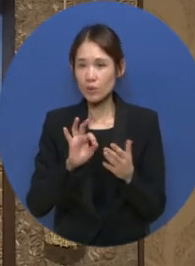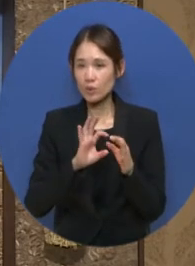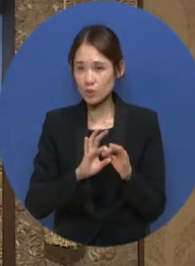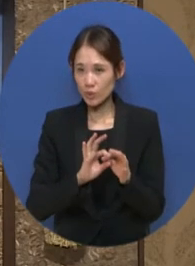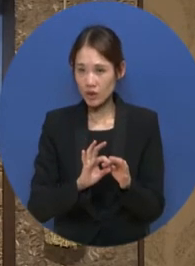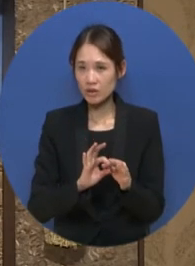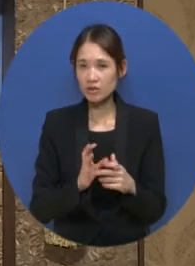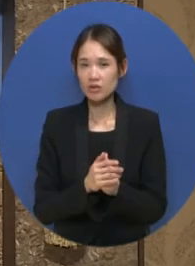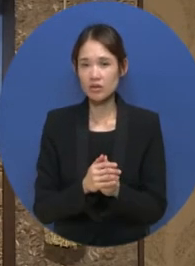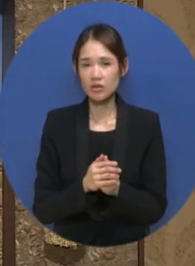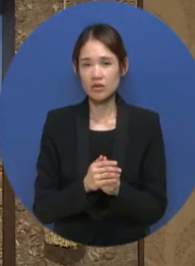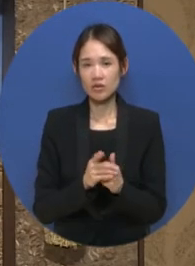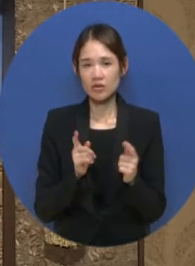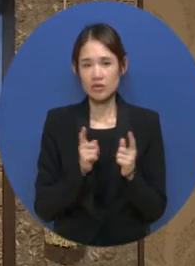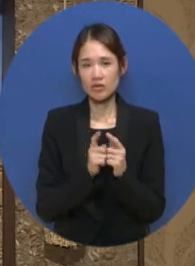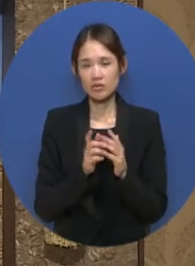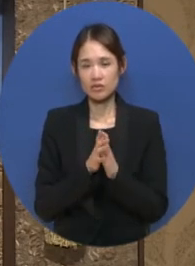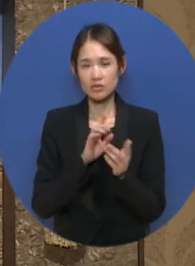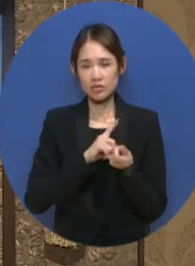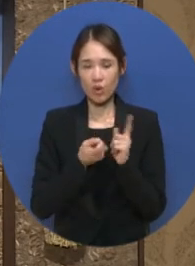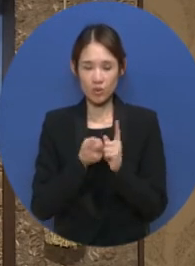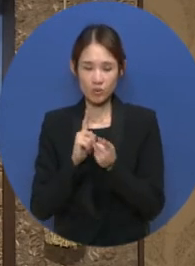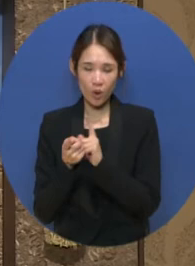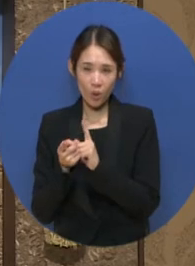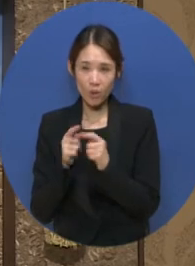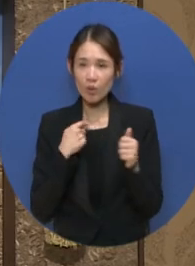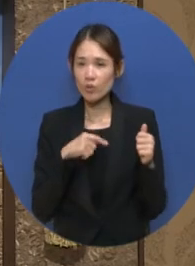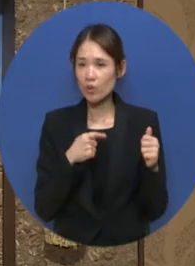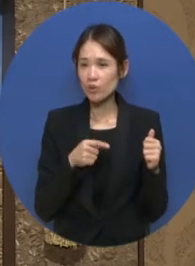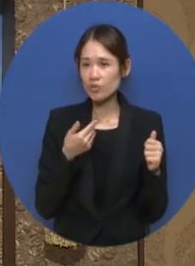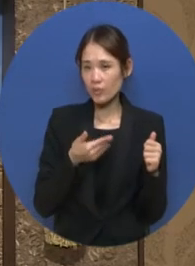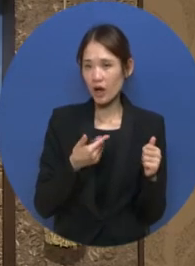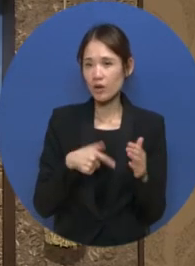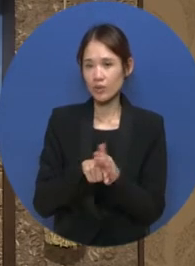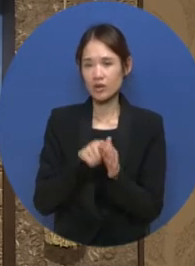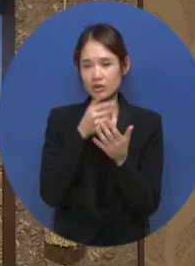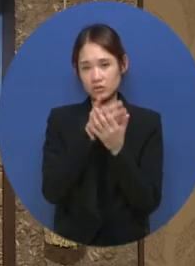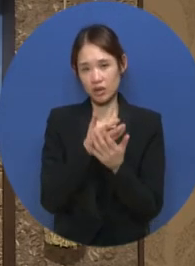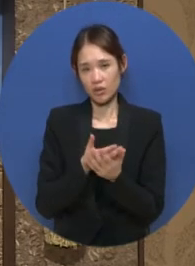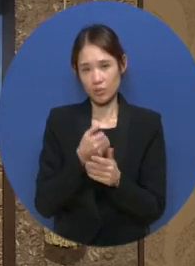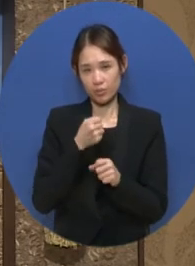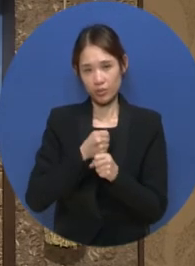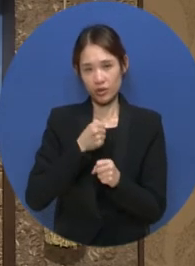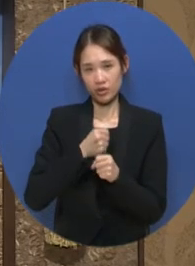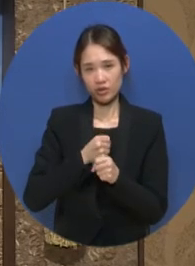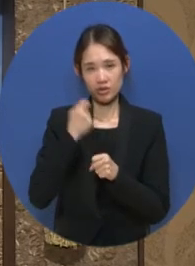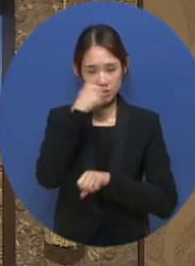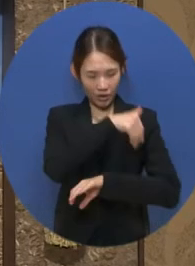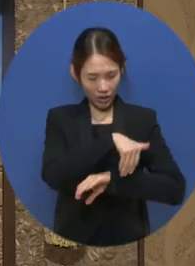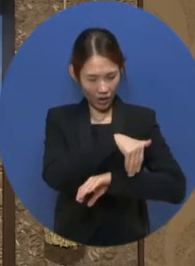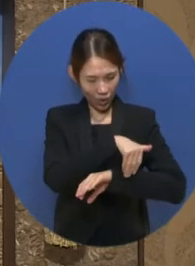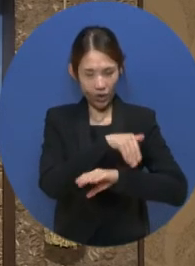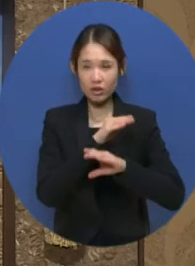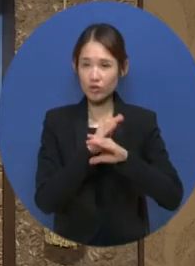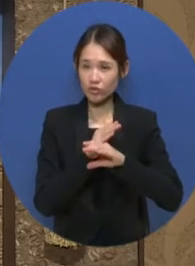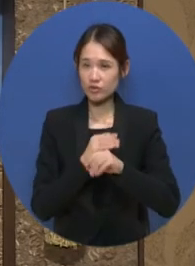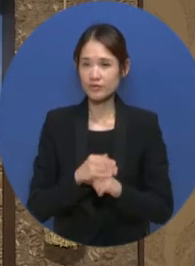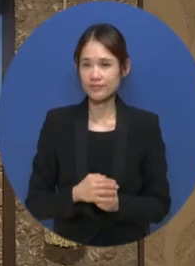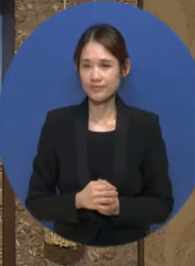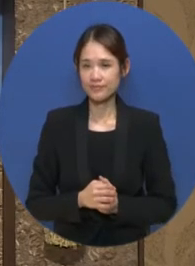해서 당사자들 간의 이제 교육할 수 있는 자료들 까지 만드는 계획을 힌지 수리 빨라 하고